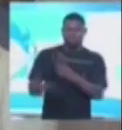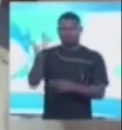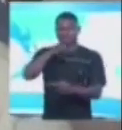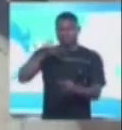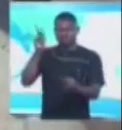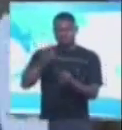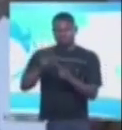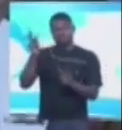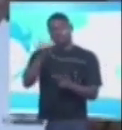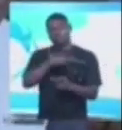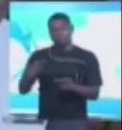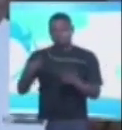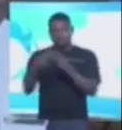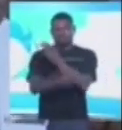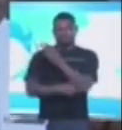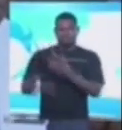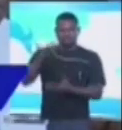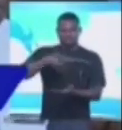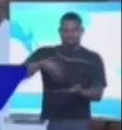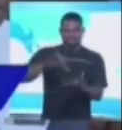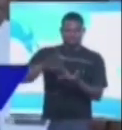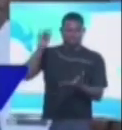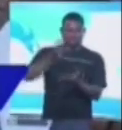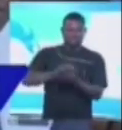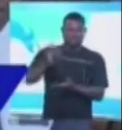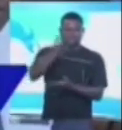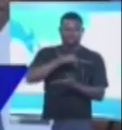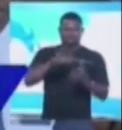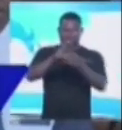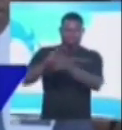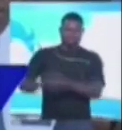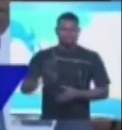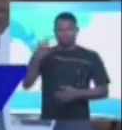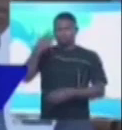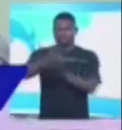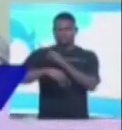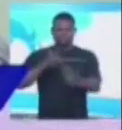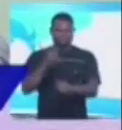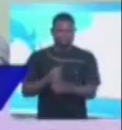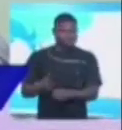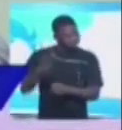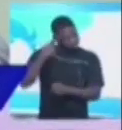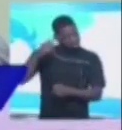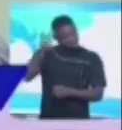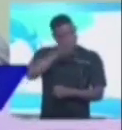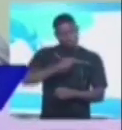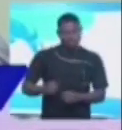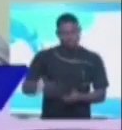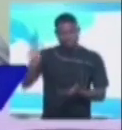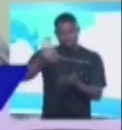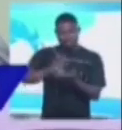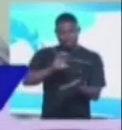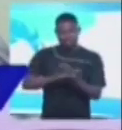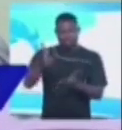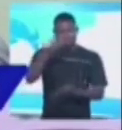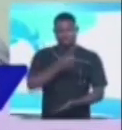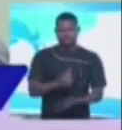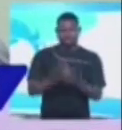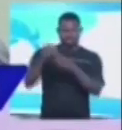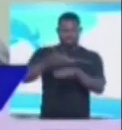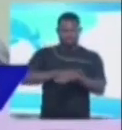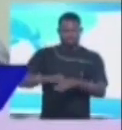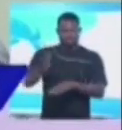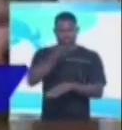du centre cette collaboration qui va durer trois ans selon la clause de la convention s'appuie sur le principe